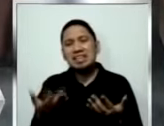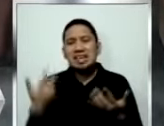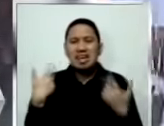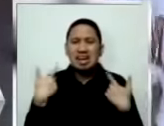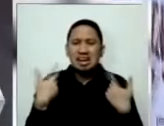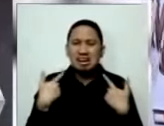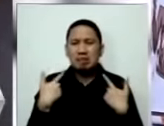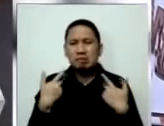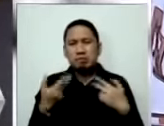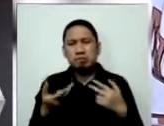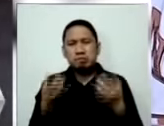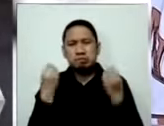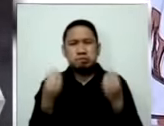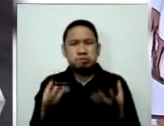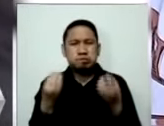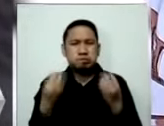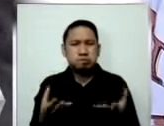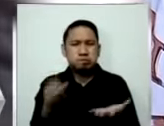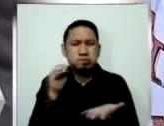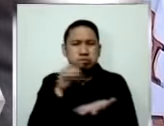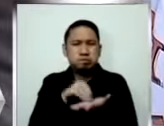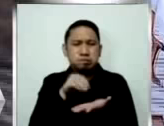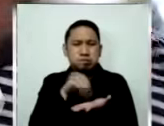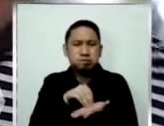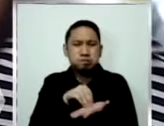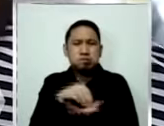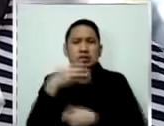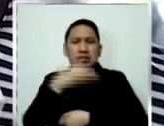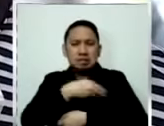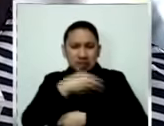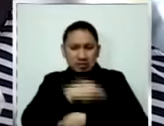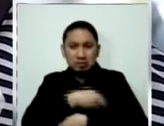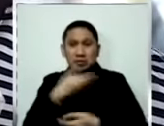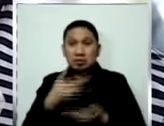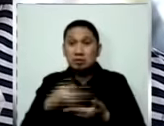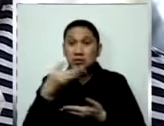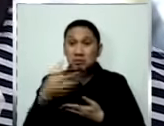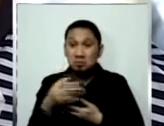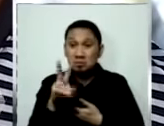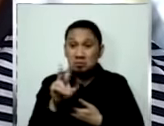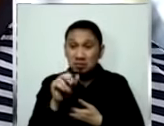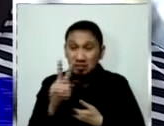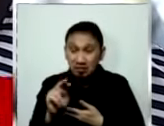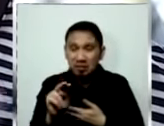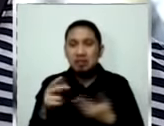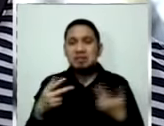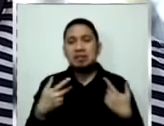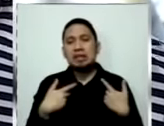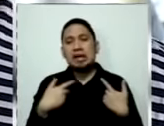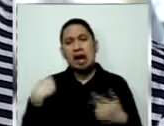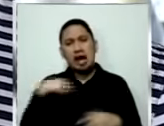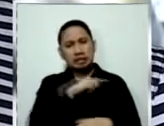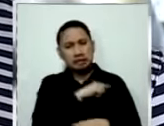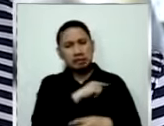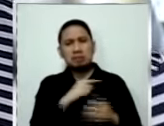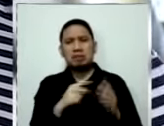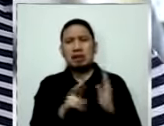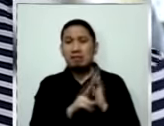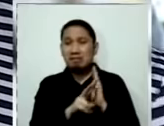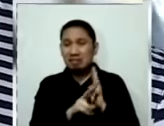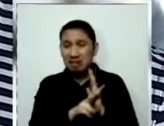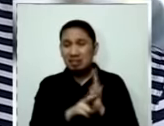ng karamihang may utang pa sa bangko sa van na binili. Karamihan sa amin, naka-mortgage yung mga sakyan. Hindi namin malaman ngayon